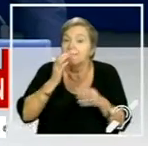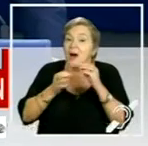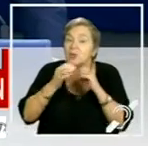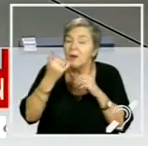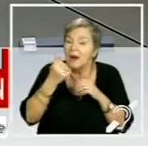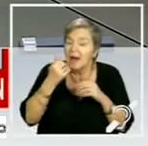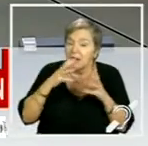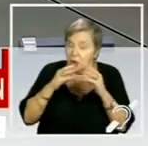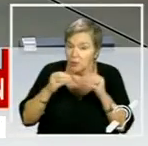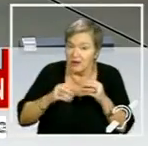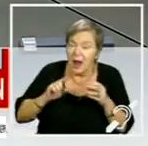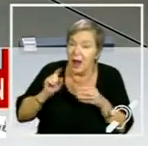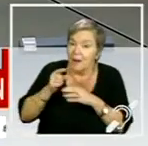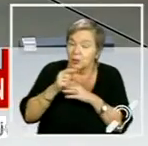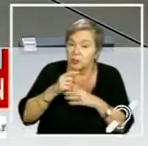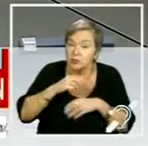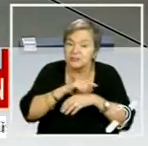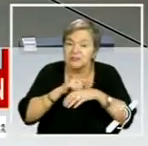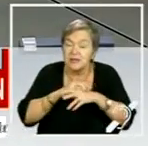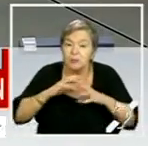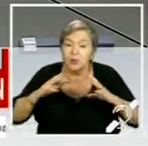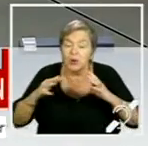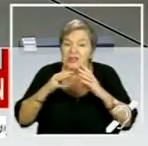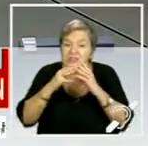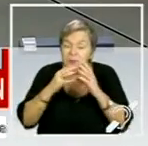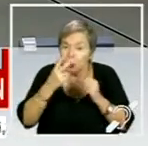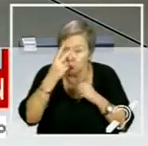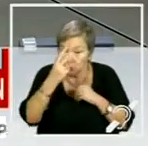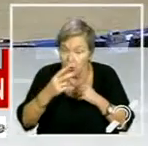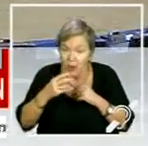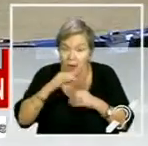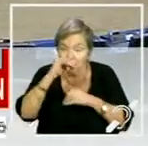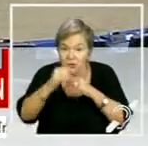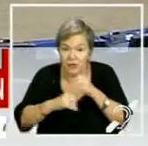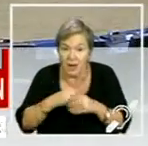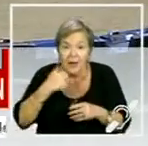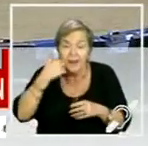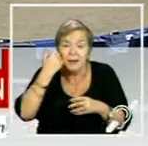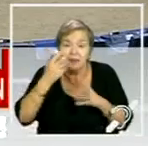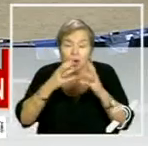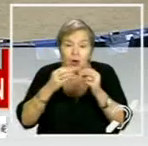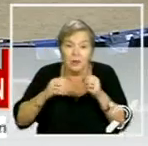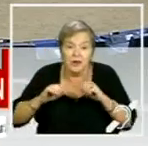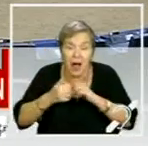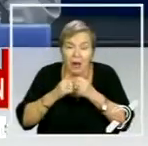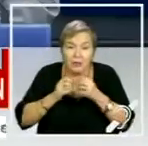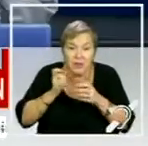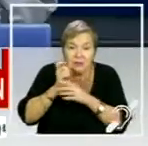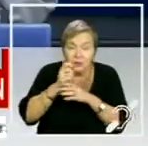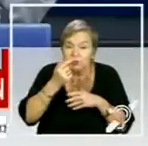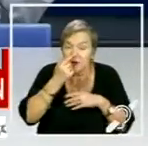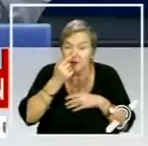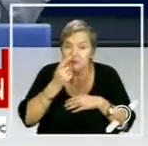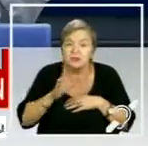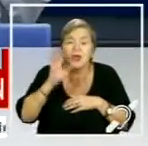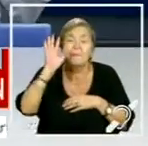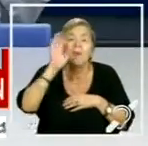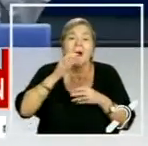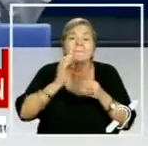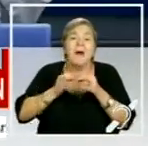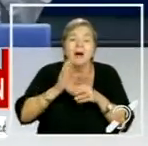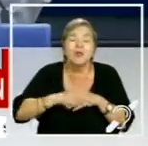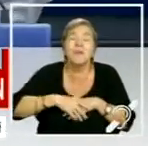România le-a produs în timpul războiului al doilea mondial, când a luptat împotriva ei, sunt suficient de mari încât să